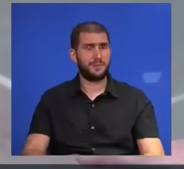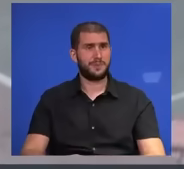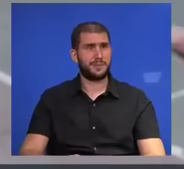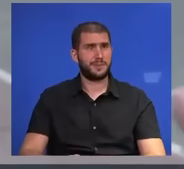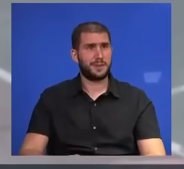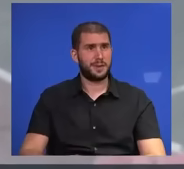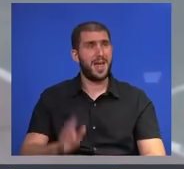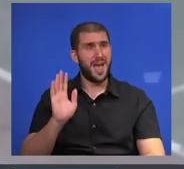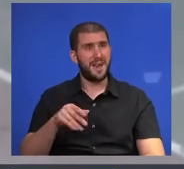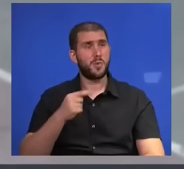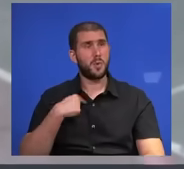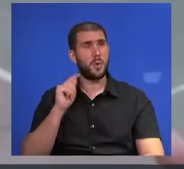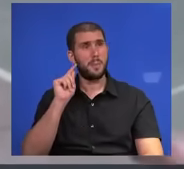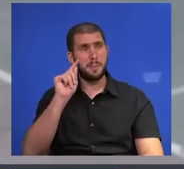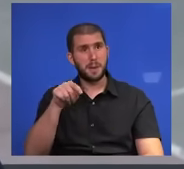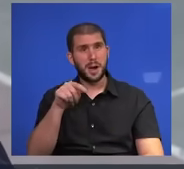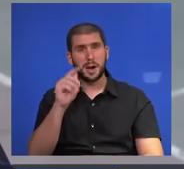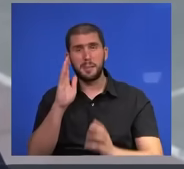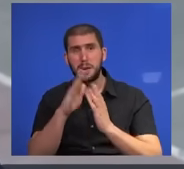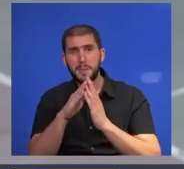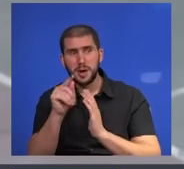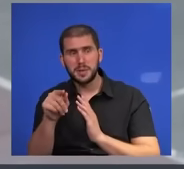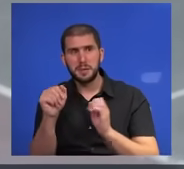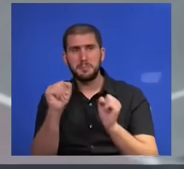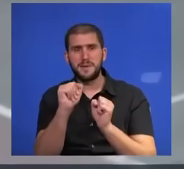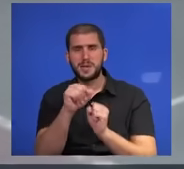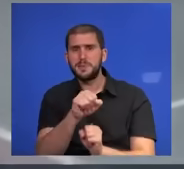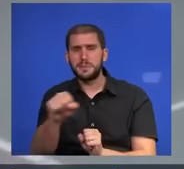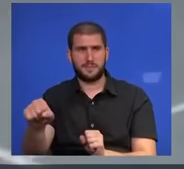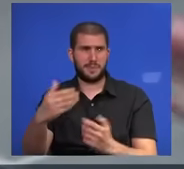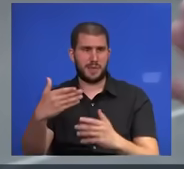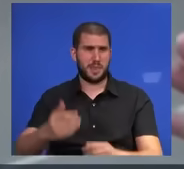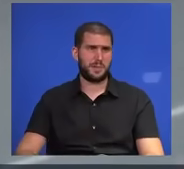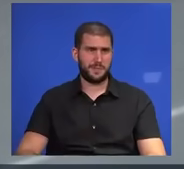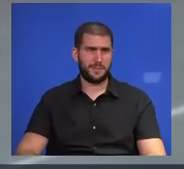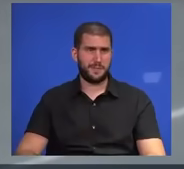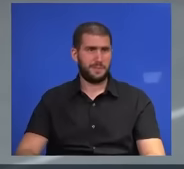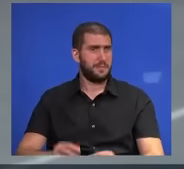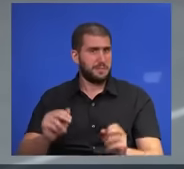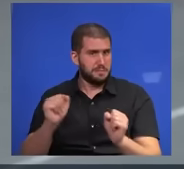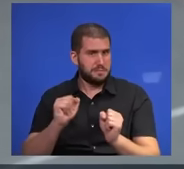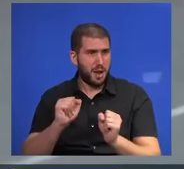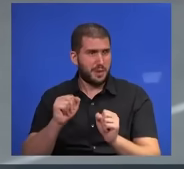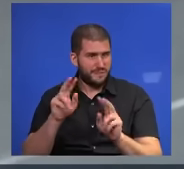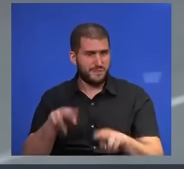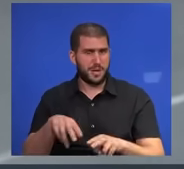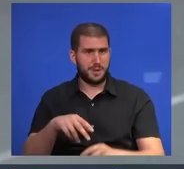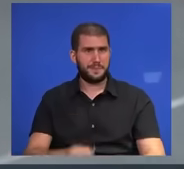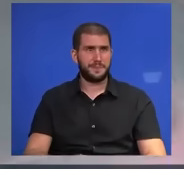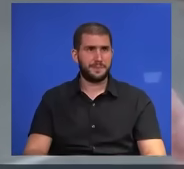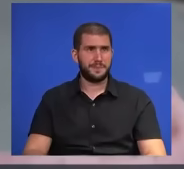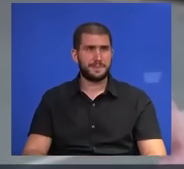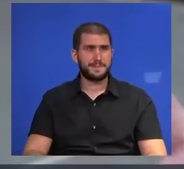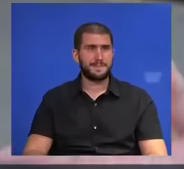כשאנחנו מגיעים לבית, הם מפחדים לפתוח את הדלת. פשוט פחד, פחד בעיניים. אז